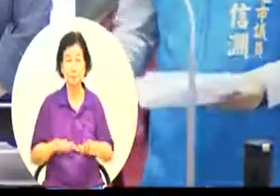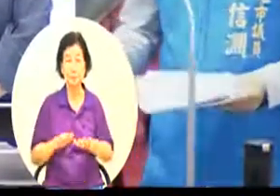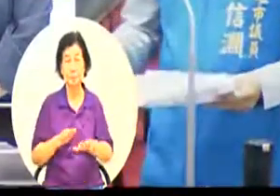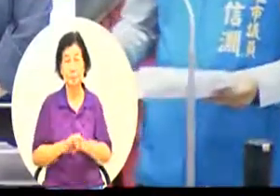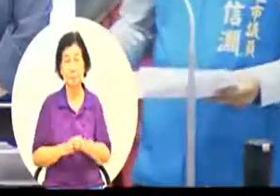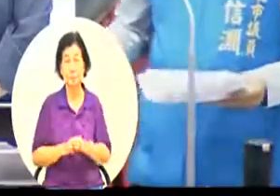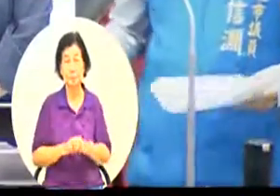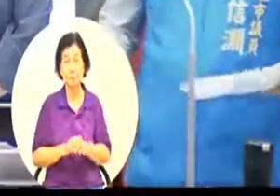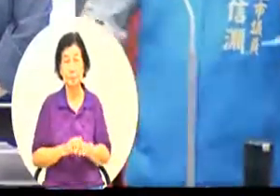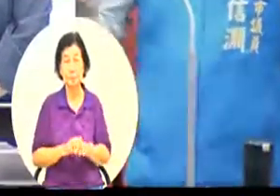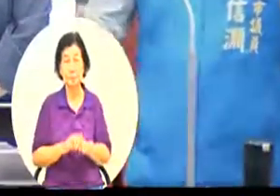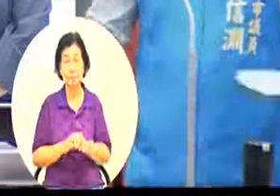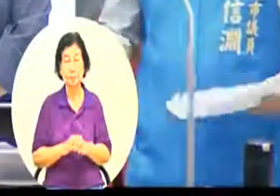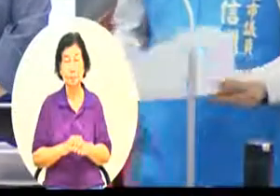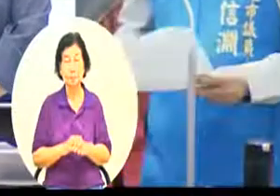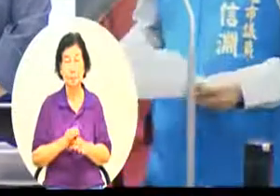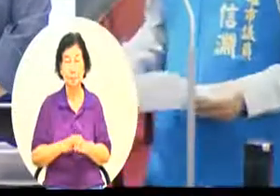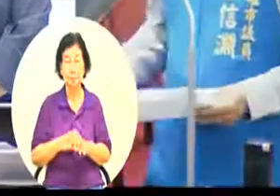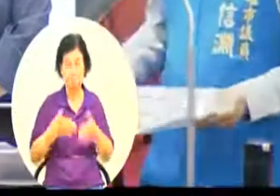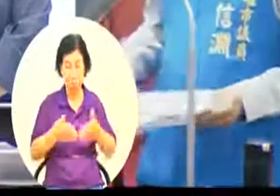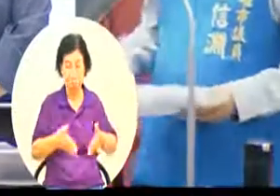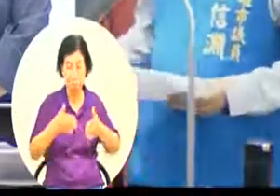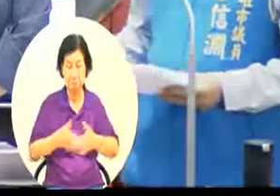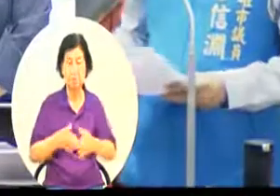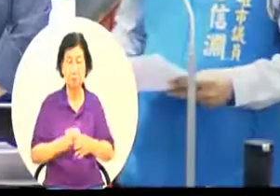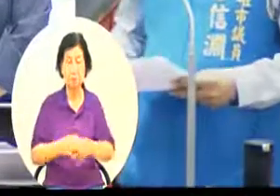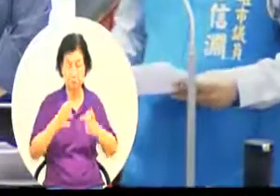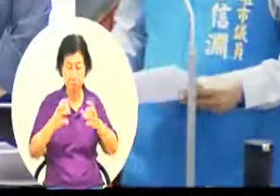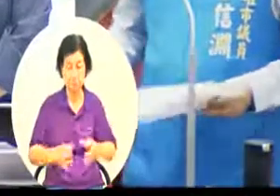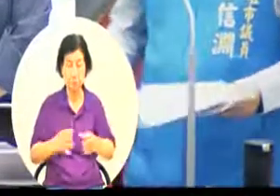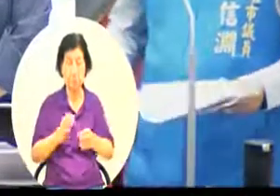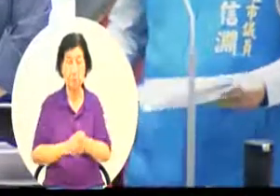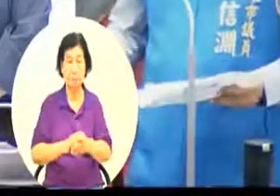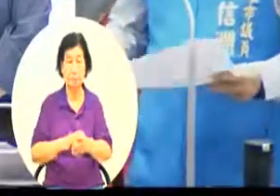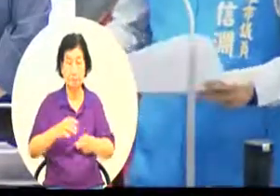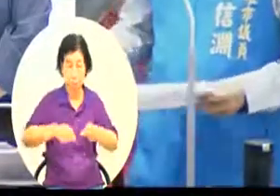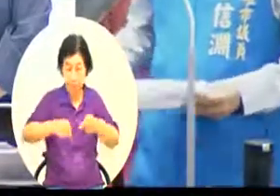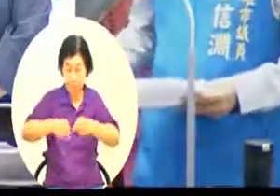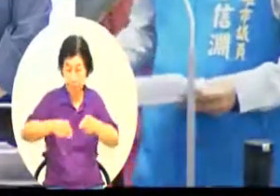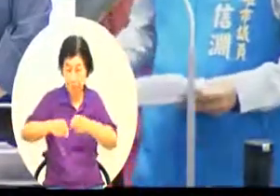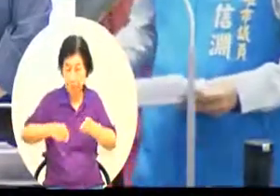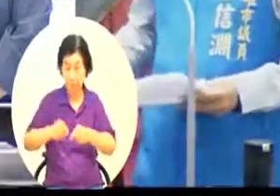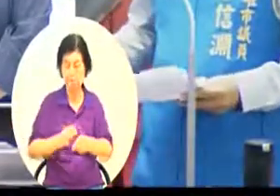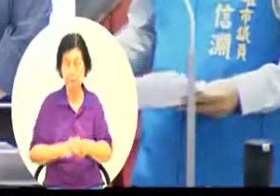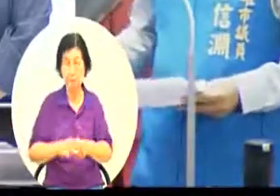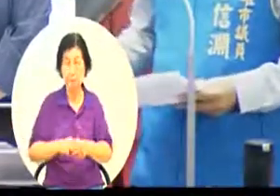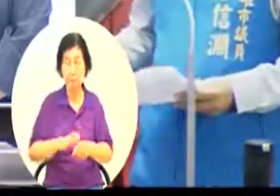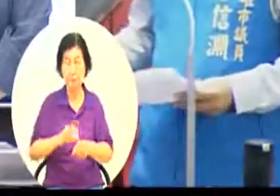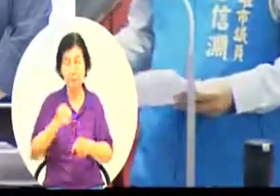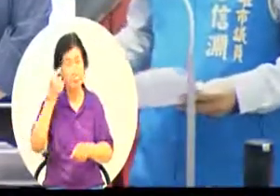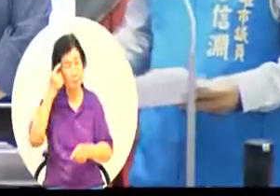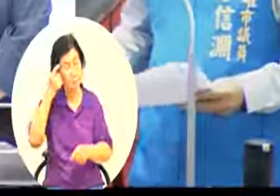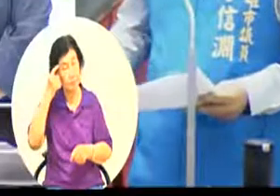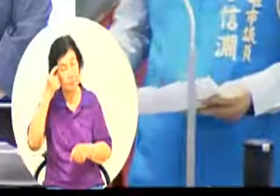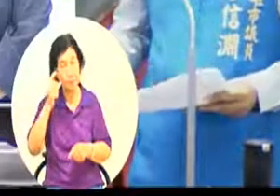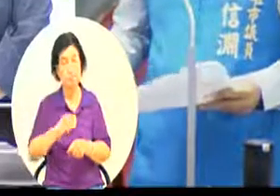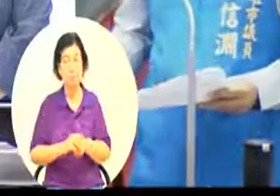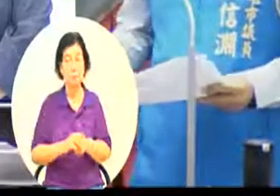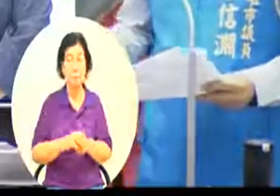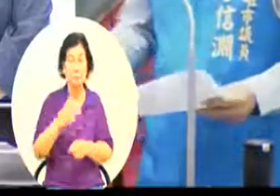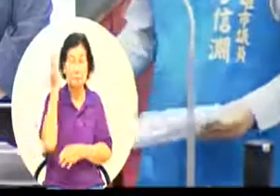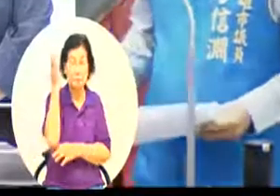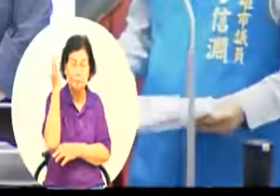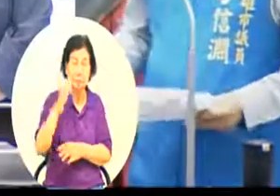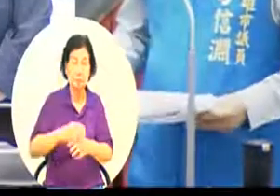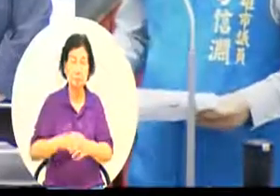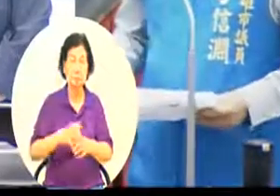么讲啊，哈，这么重要的一个设厂一个计划，哈，有没有考虑说市府团队要不要亲自